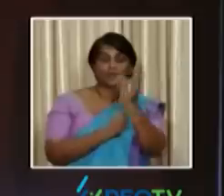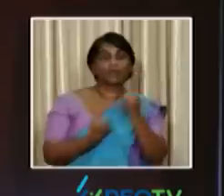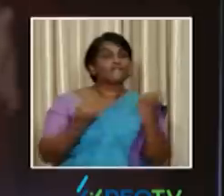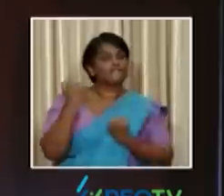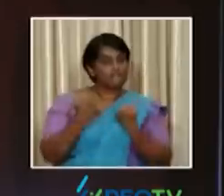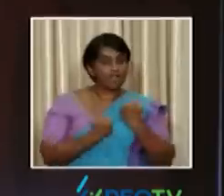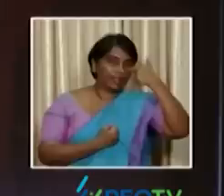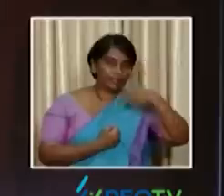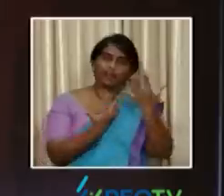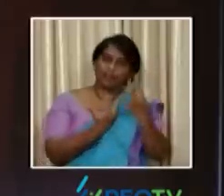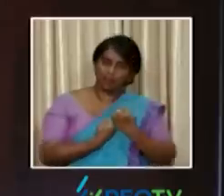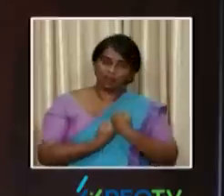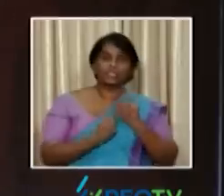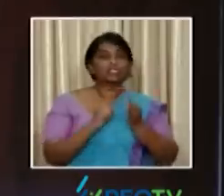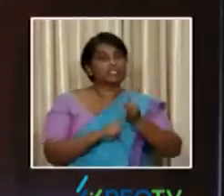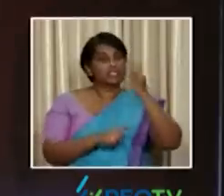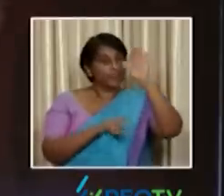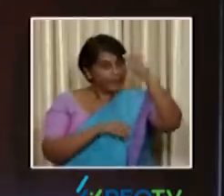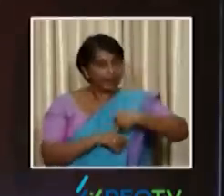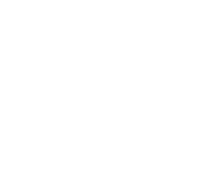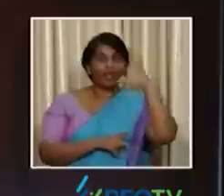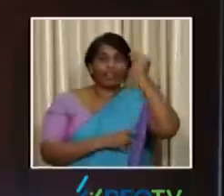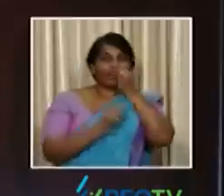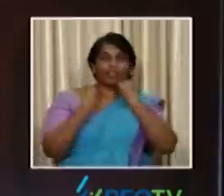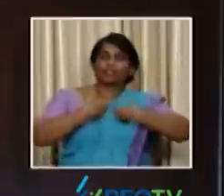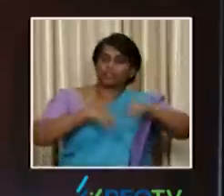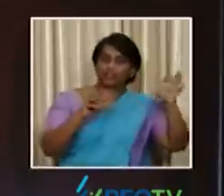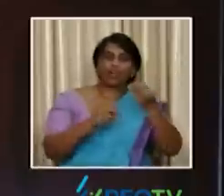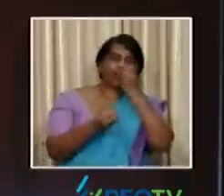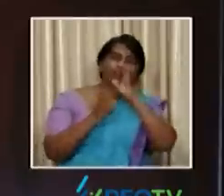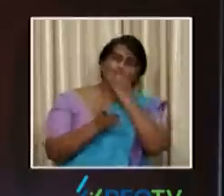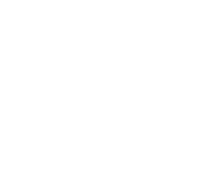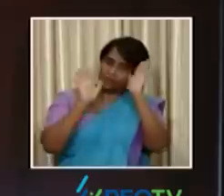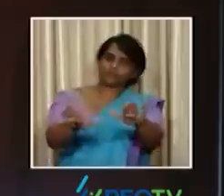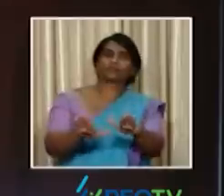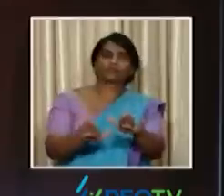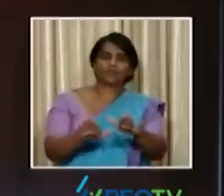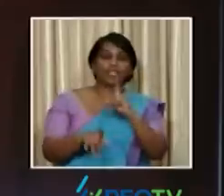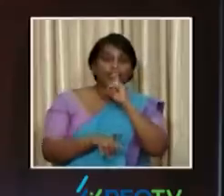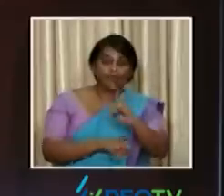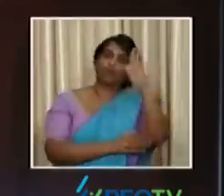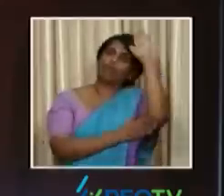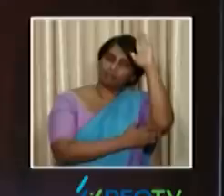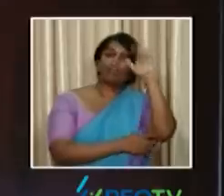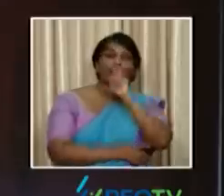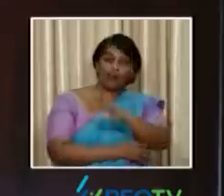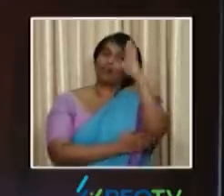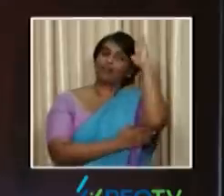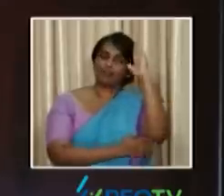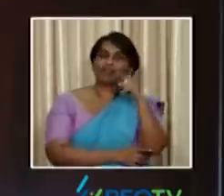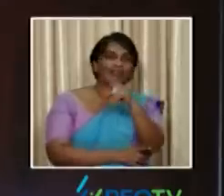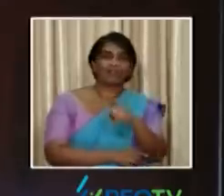වාහනේ තෙල් ටිකයි අරගෙන ජනාධිපතිතුමා අඬ ගාලා ඩිනර් එකක් දුන්නාම ඒක කාලා බිල කටවහන් ඉන්න. එයා කිව්වම අත උස්සන්න. හරිද?